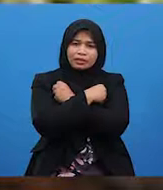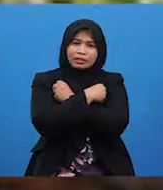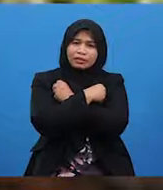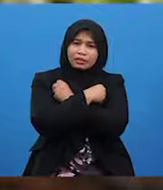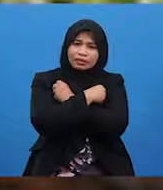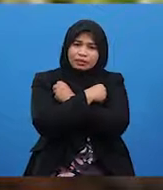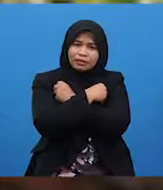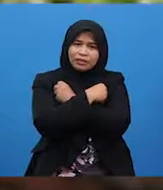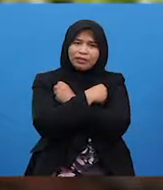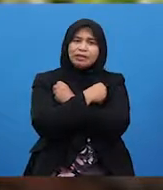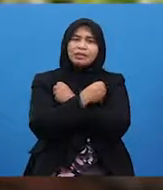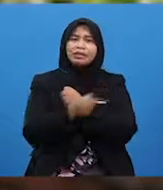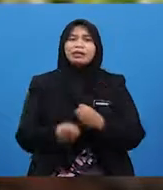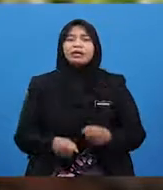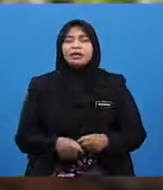kukuhkan